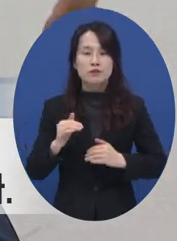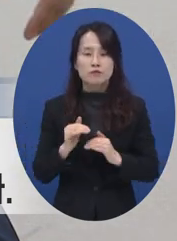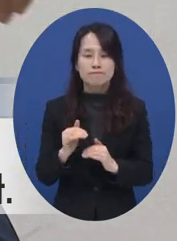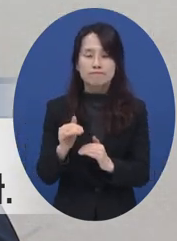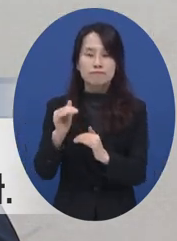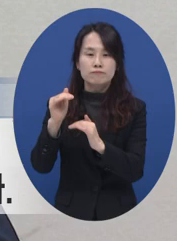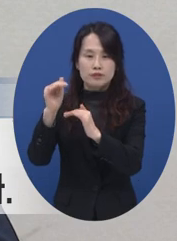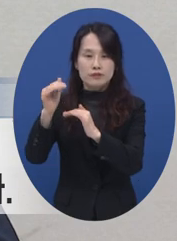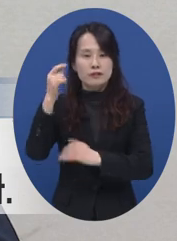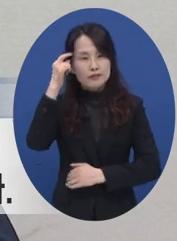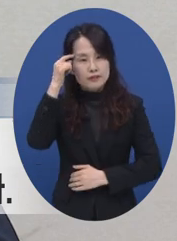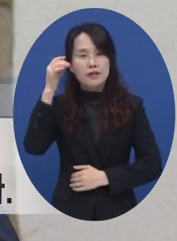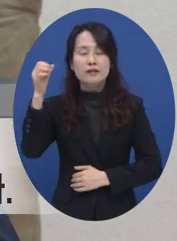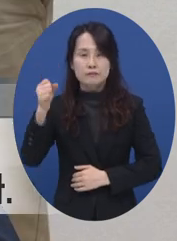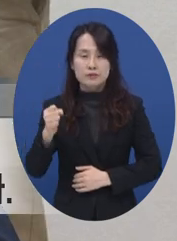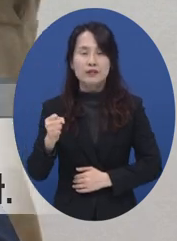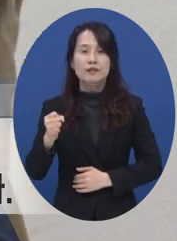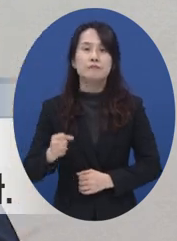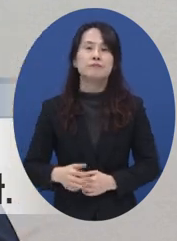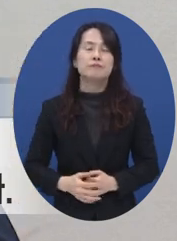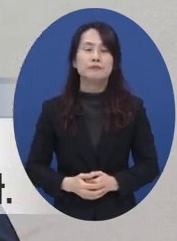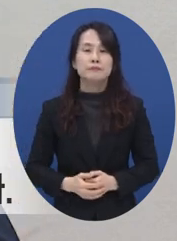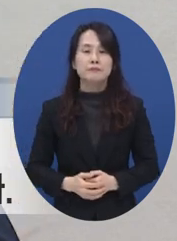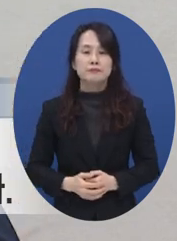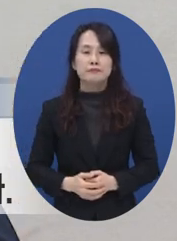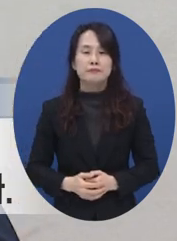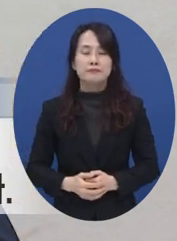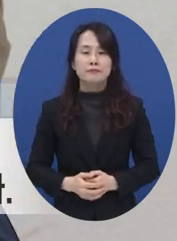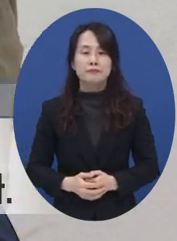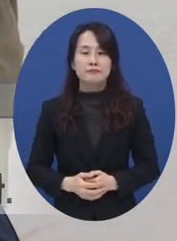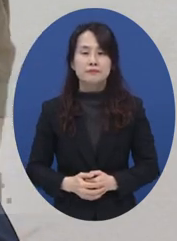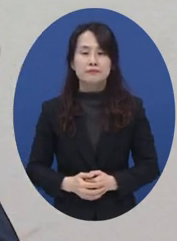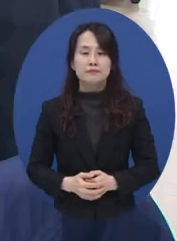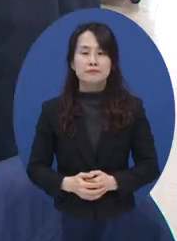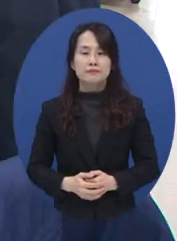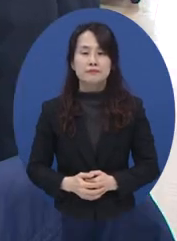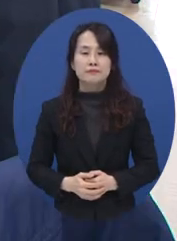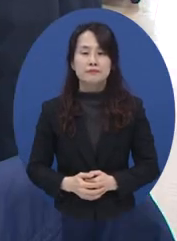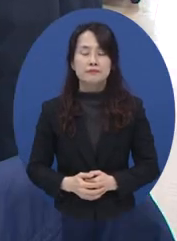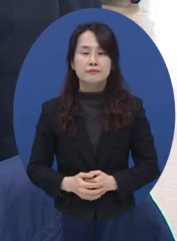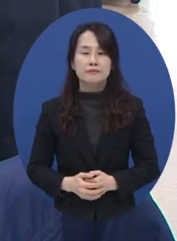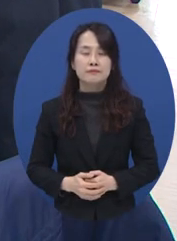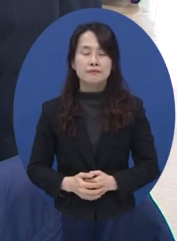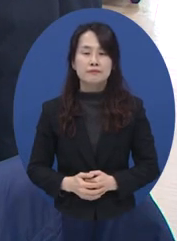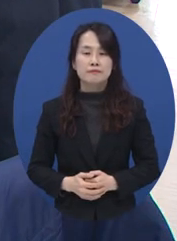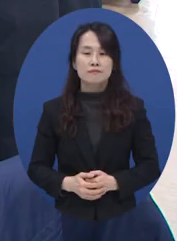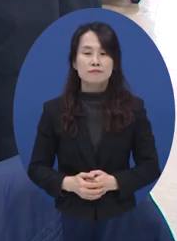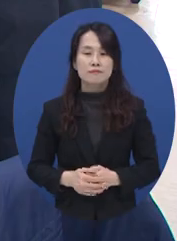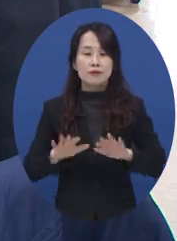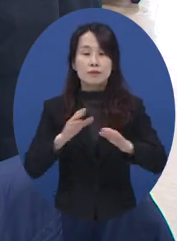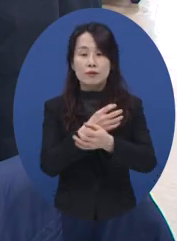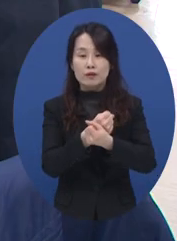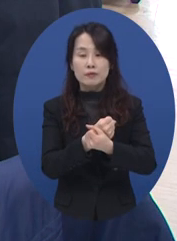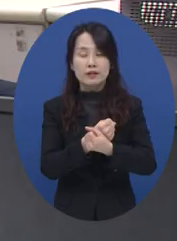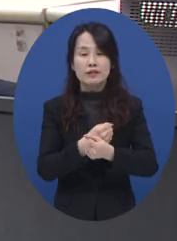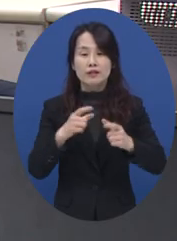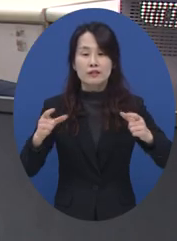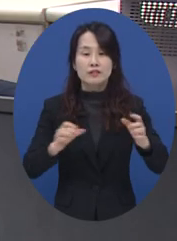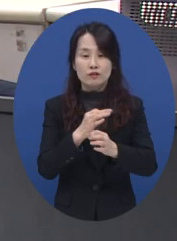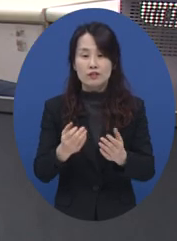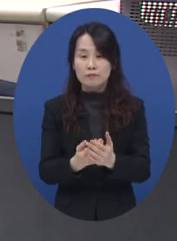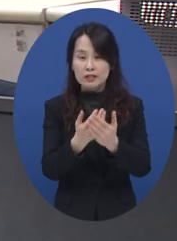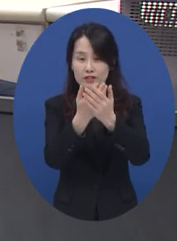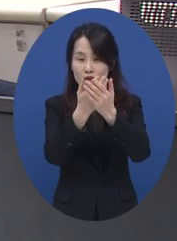our investment of new technology and providing the best solution for everybody. 이번 협약에는 지역 경제 활성화